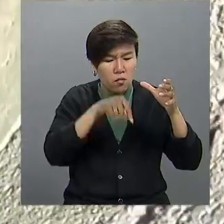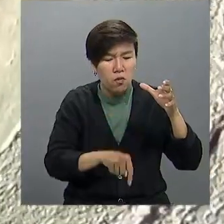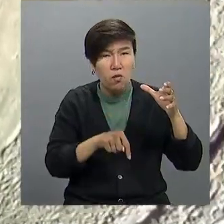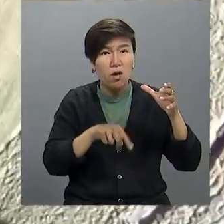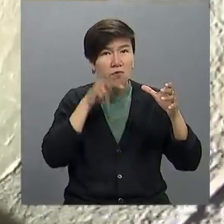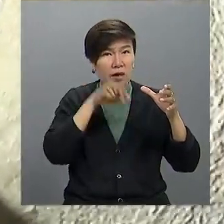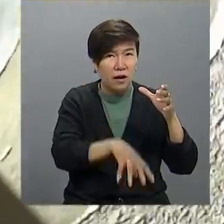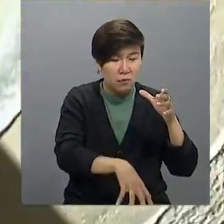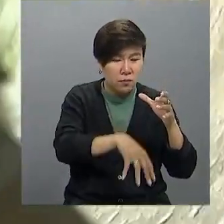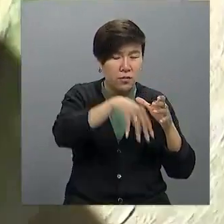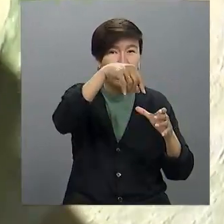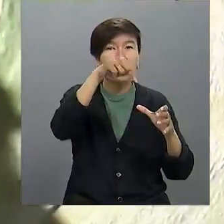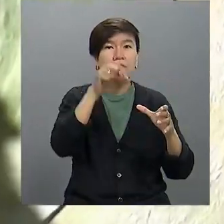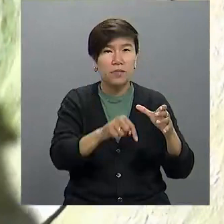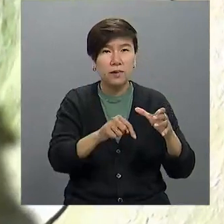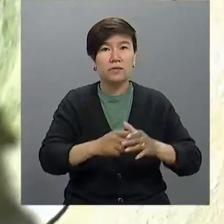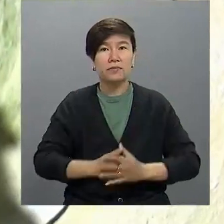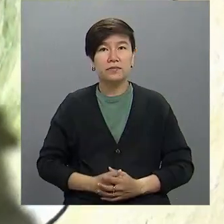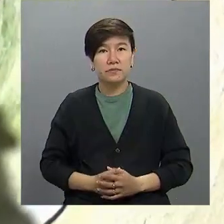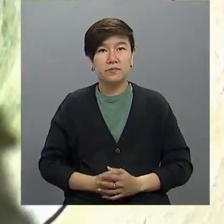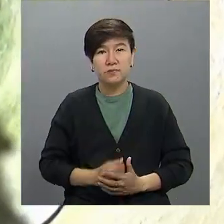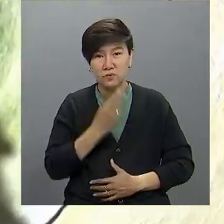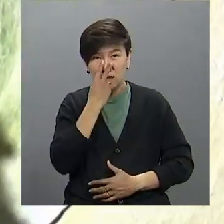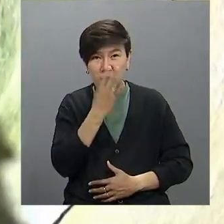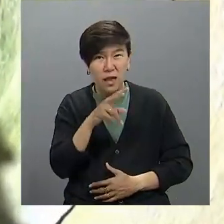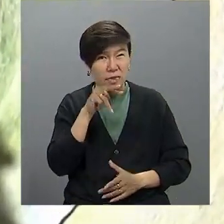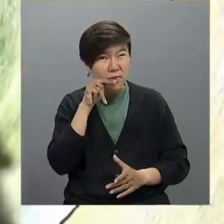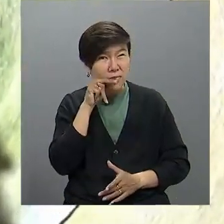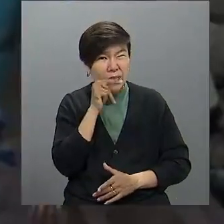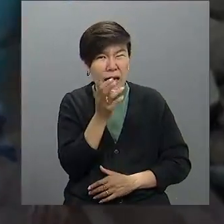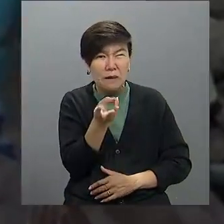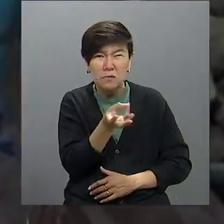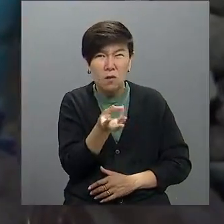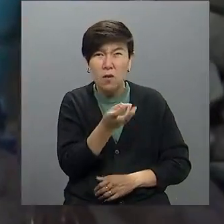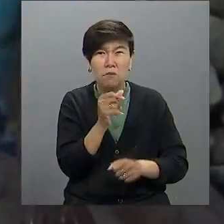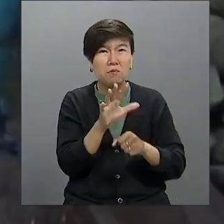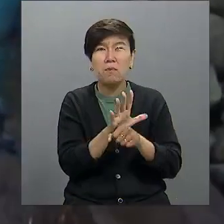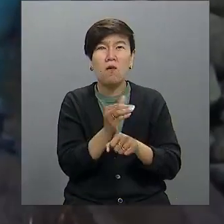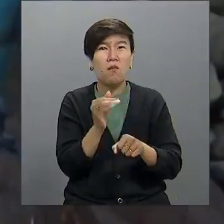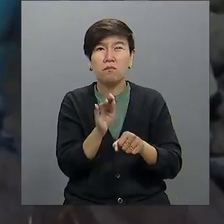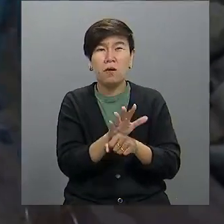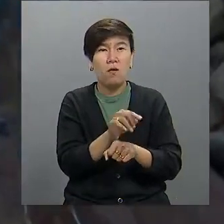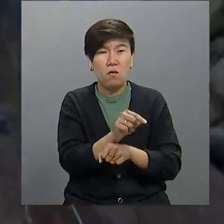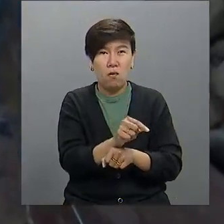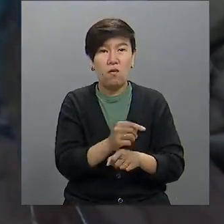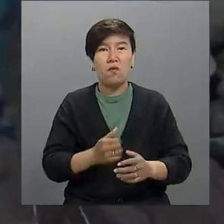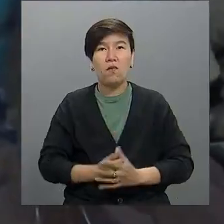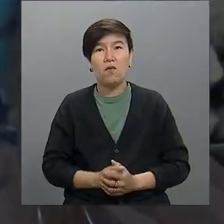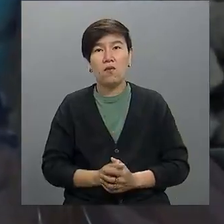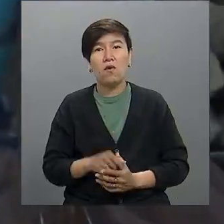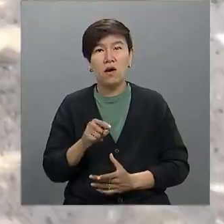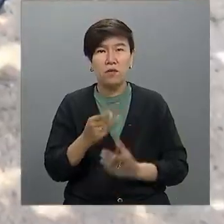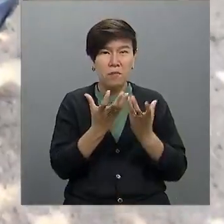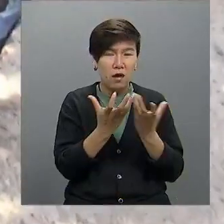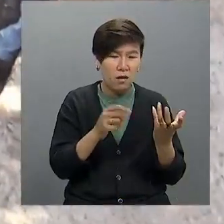ลิบงเนี่ยแหละค่ะแต่ปริมาณน้ำก็ไม่เพียงพอค่ะประกอบกับอุปกรณ์ชำรุดบ้างท่อประป